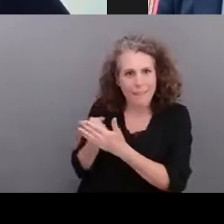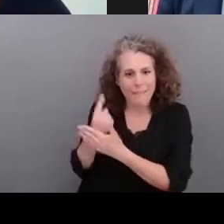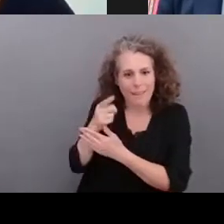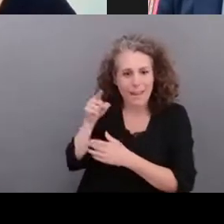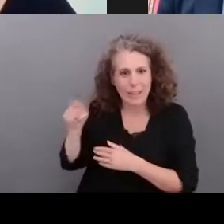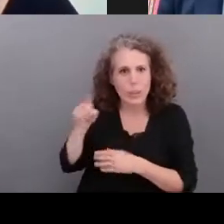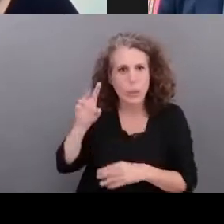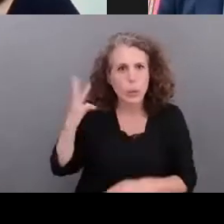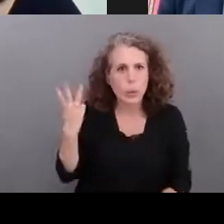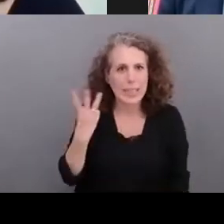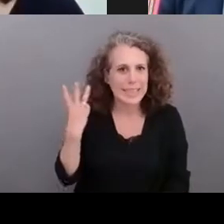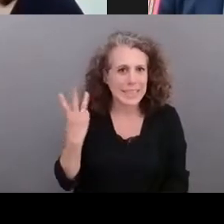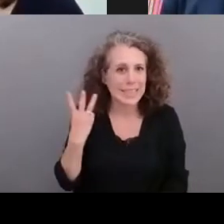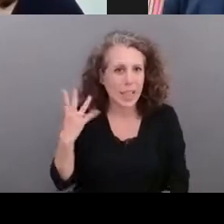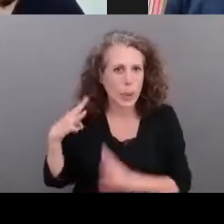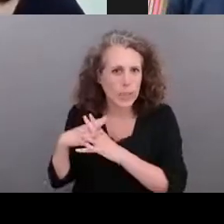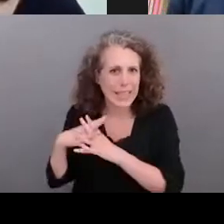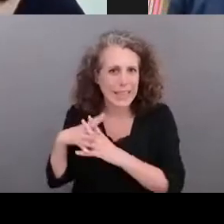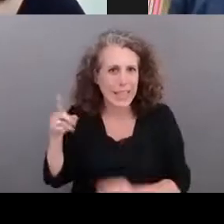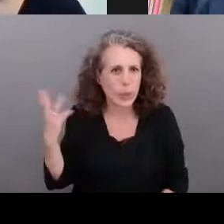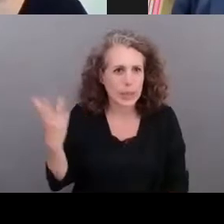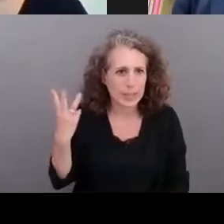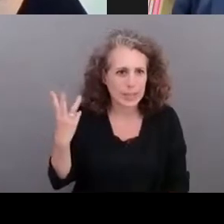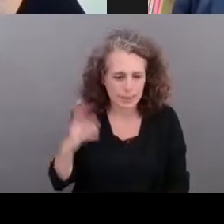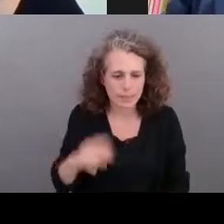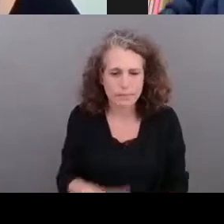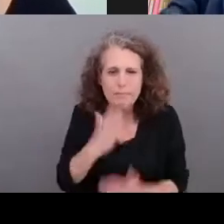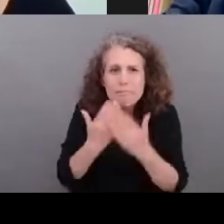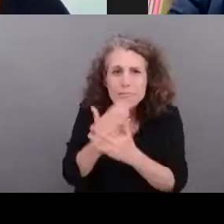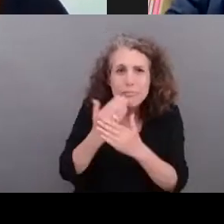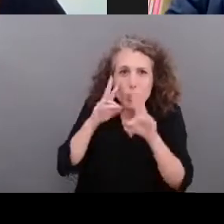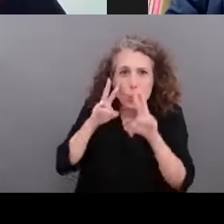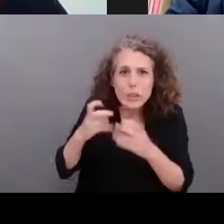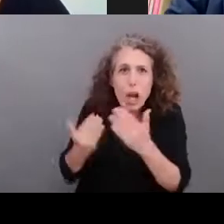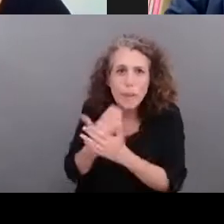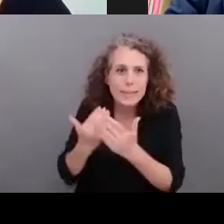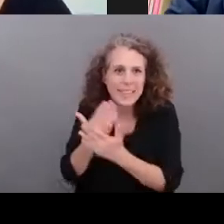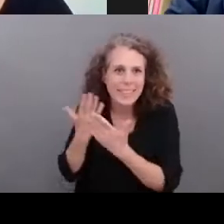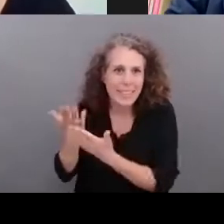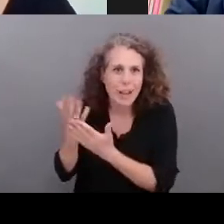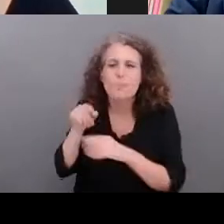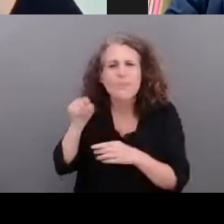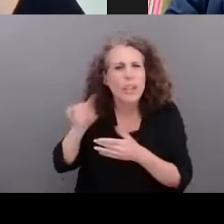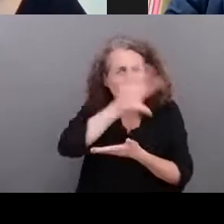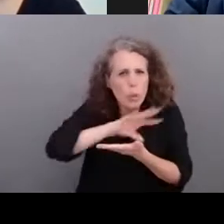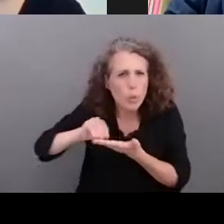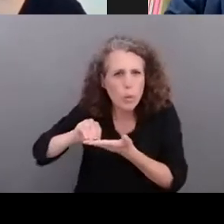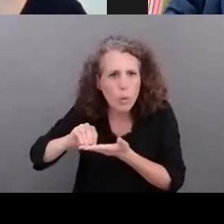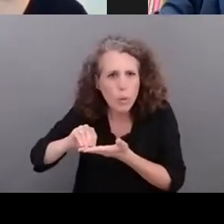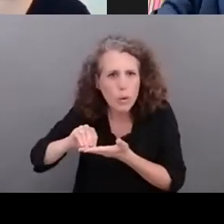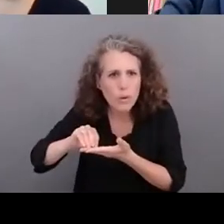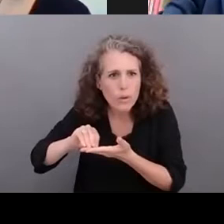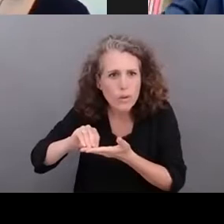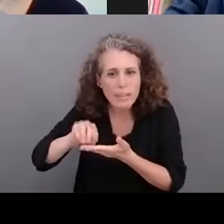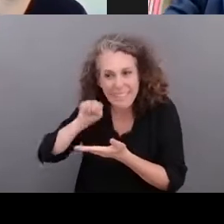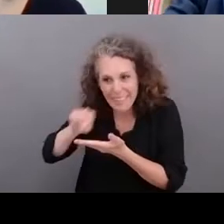notre site mercredi, jour où nous publierons les dernières conclusions de nos études. Et comme je vous l'ai dit, ce